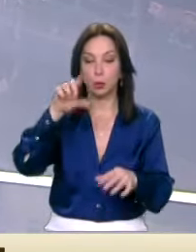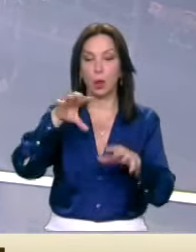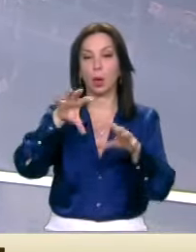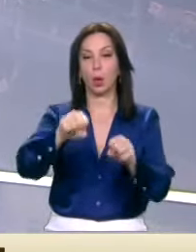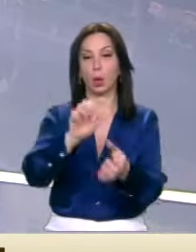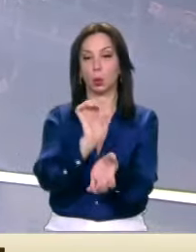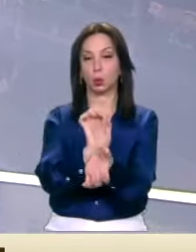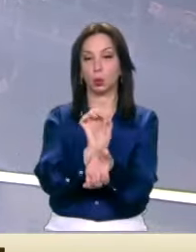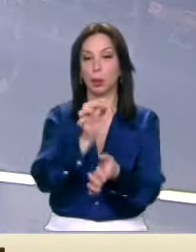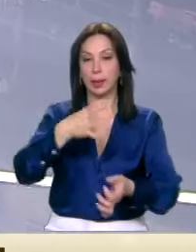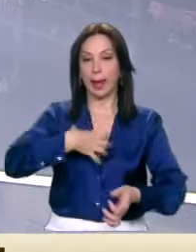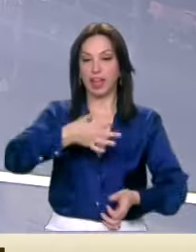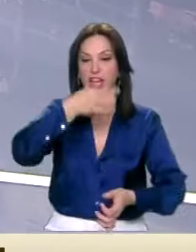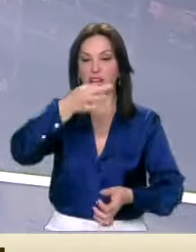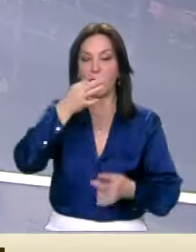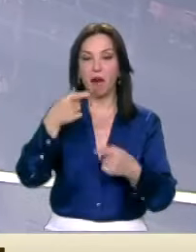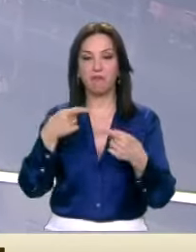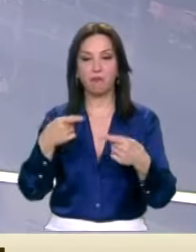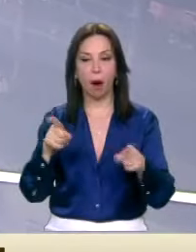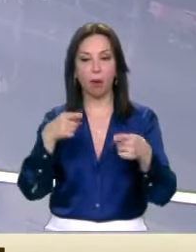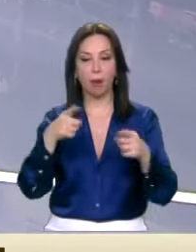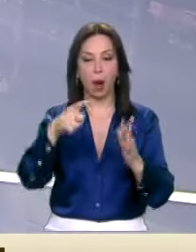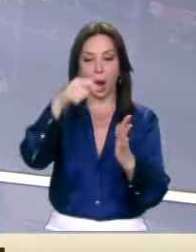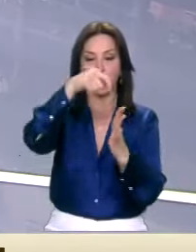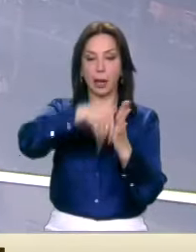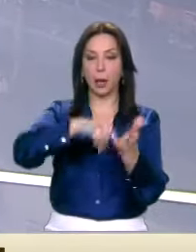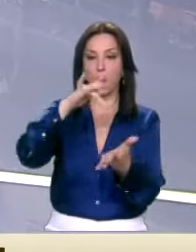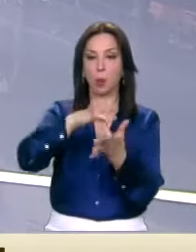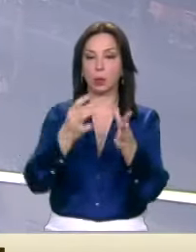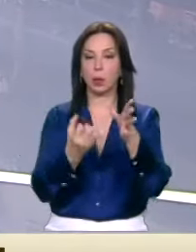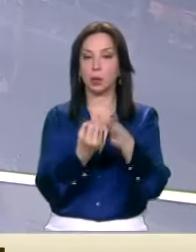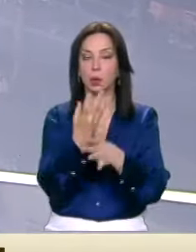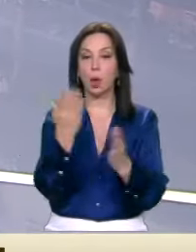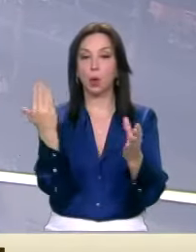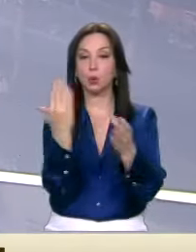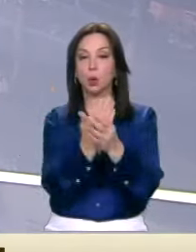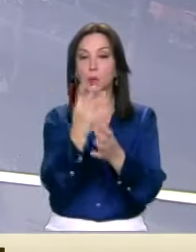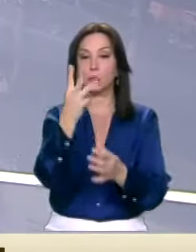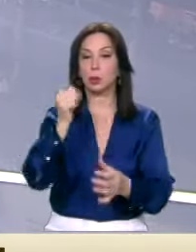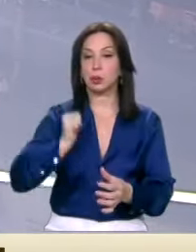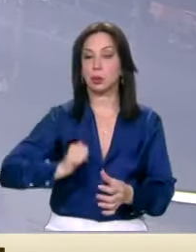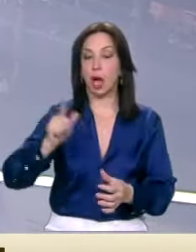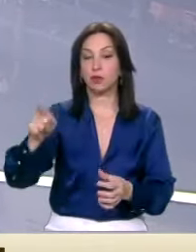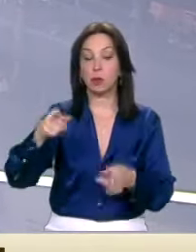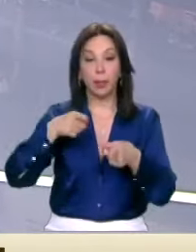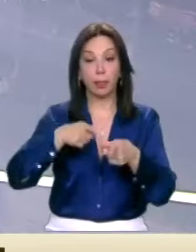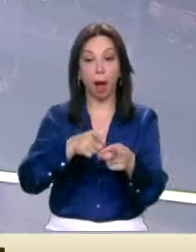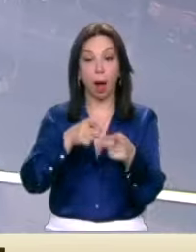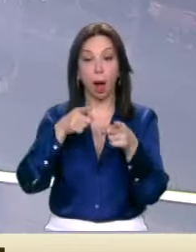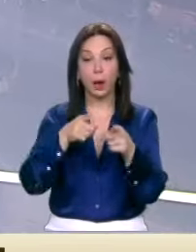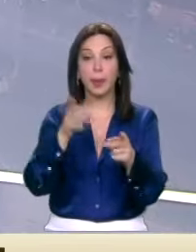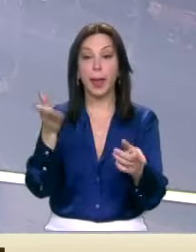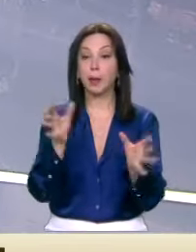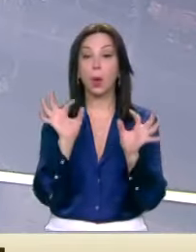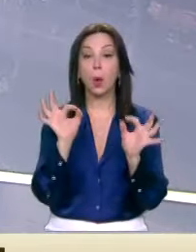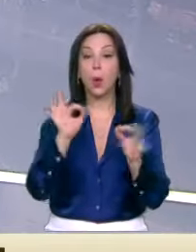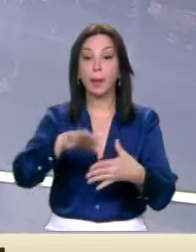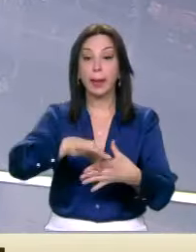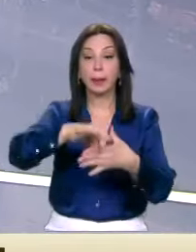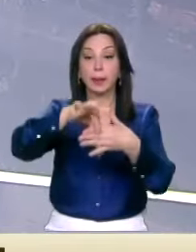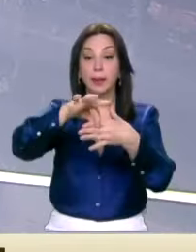tutuklanmıştı. İfadelerindeki çarpıcı detaylar ortaya çıktı. Dosyayı 3 savcı mercek altına aldı. En önemli delil